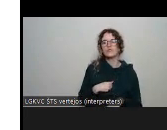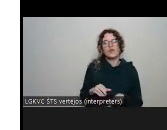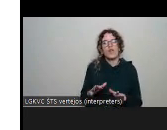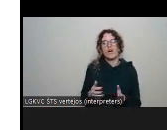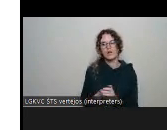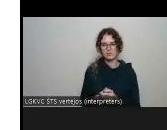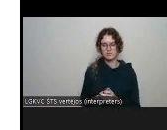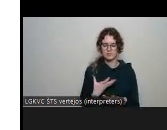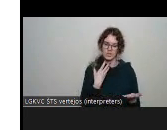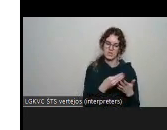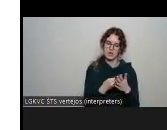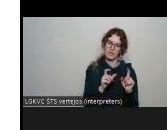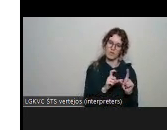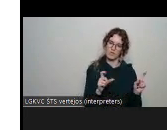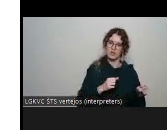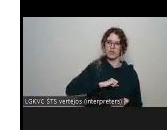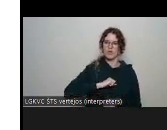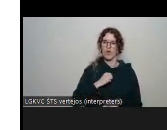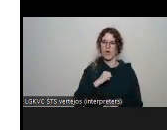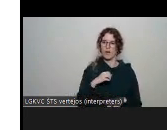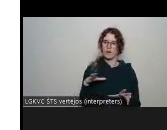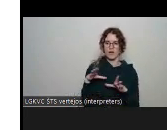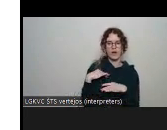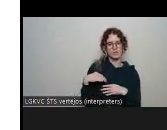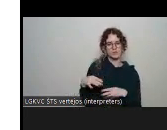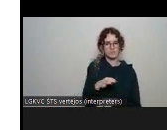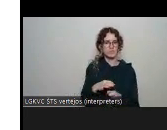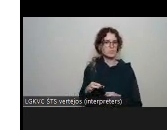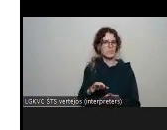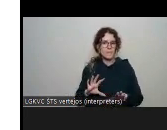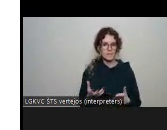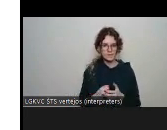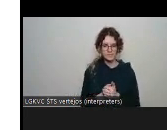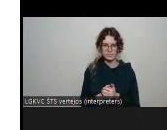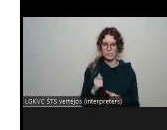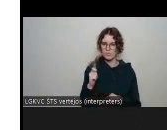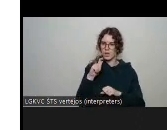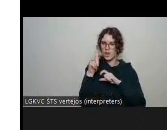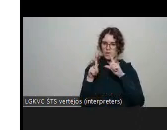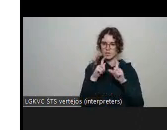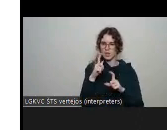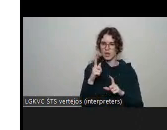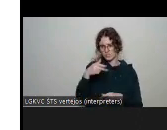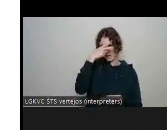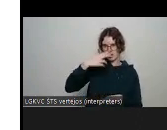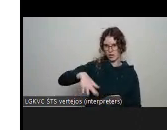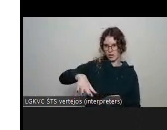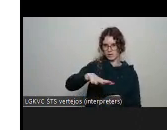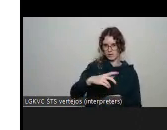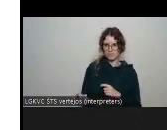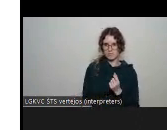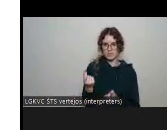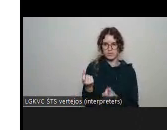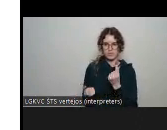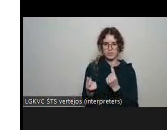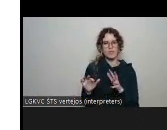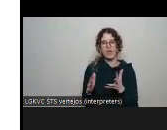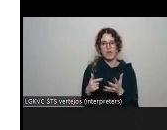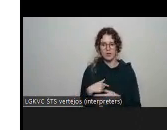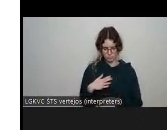su savo kolegomis. Ir kokie yra klausimai, kurie iškyla Lietuvoje. Mums būtų labai